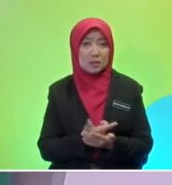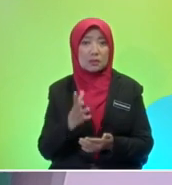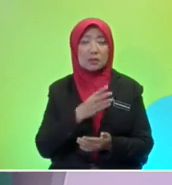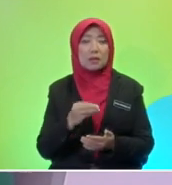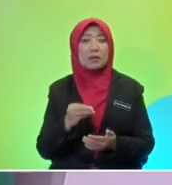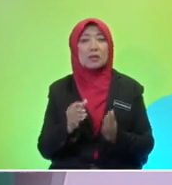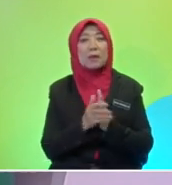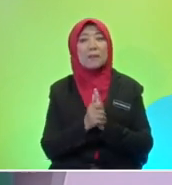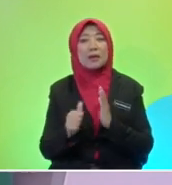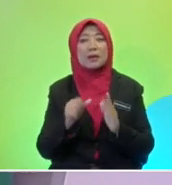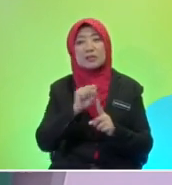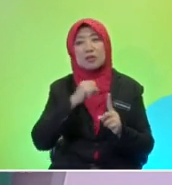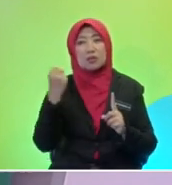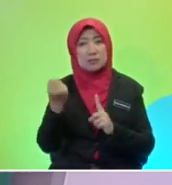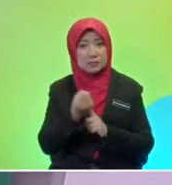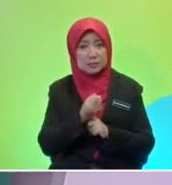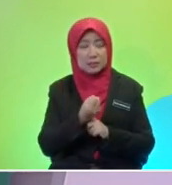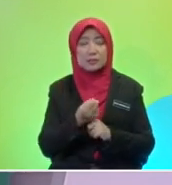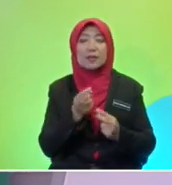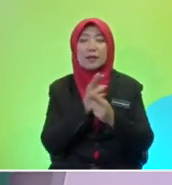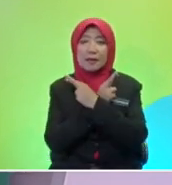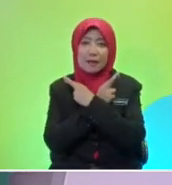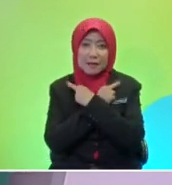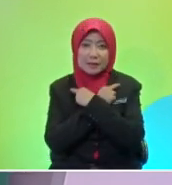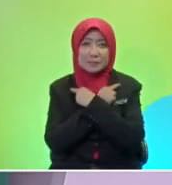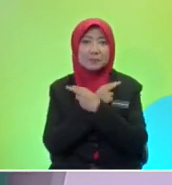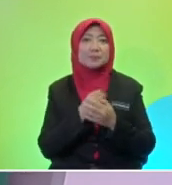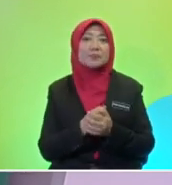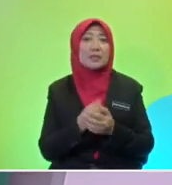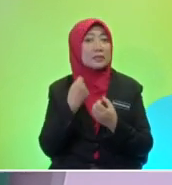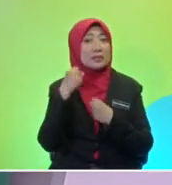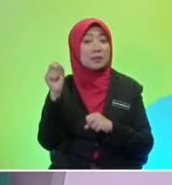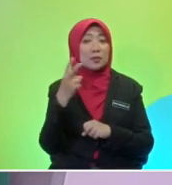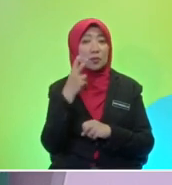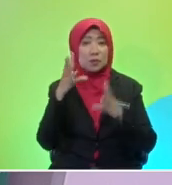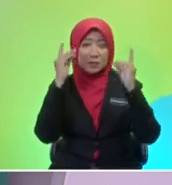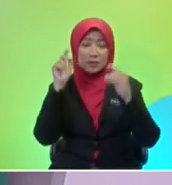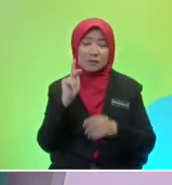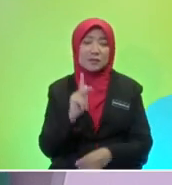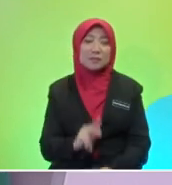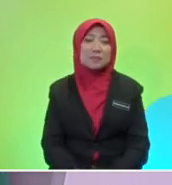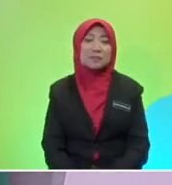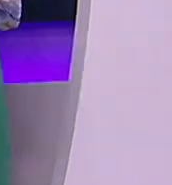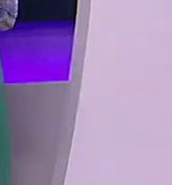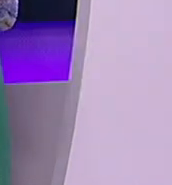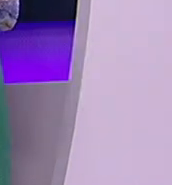dalam kelas ya Ee kita akan melihat seketika dan pastikan anda Setia menontonnya jadi di TV an